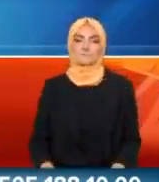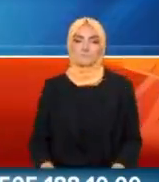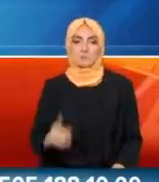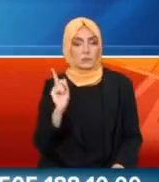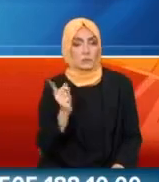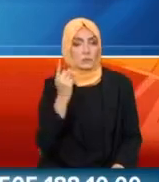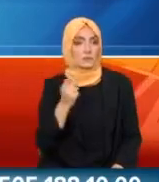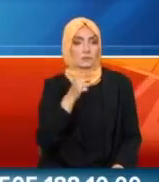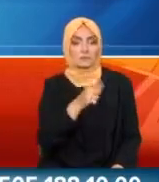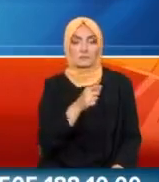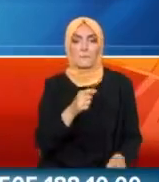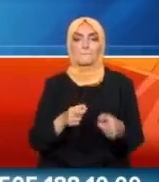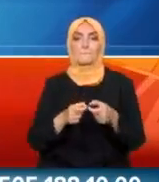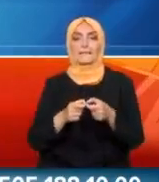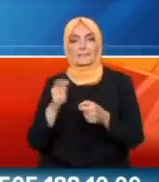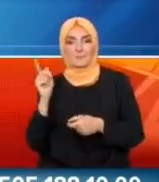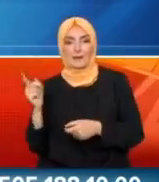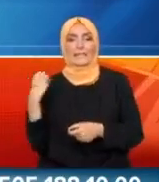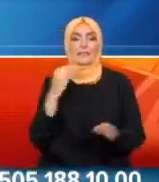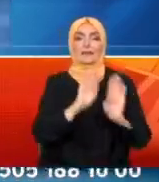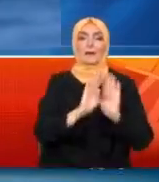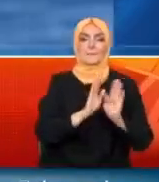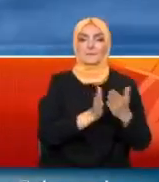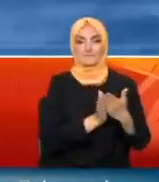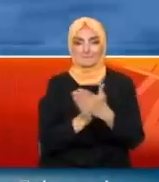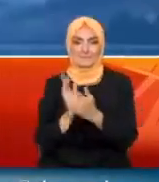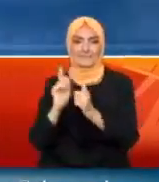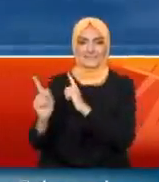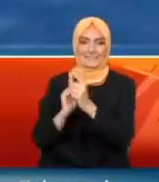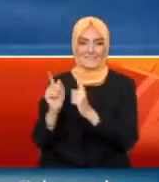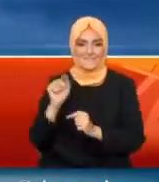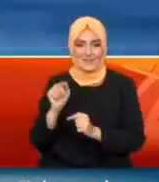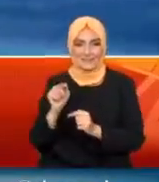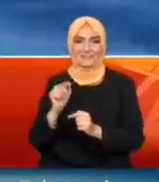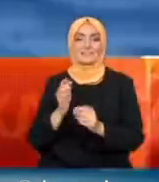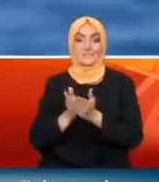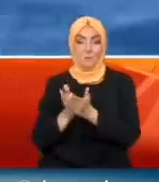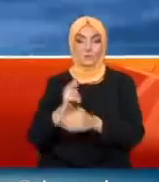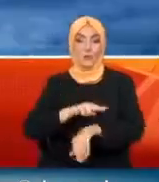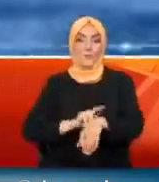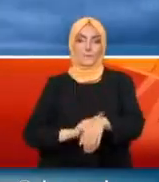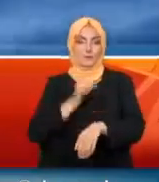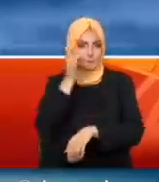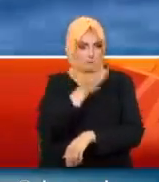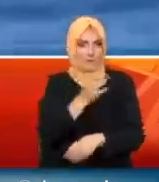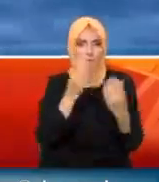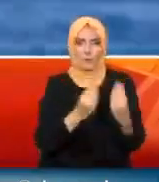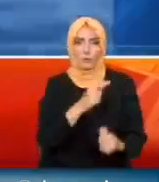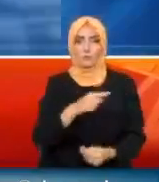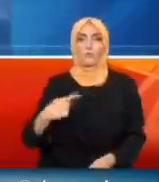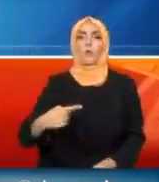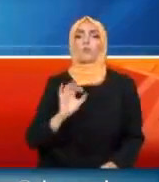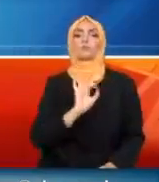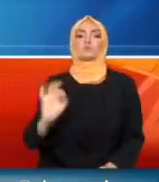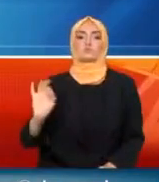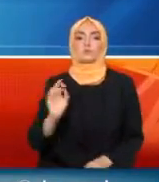Sıra dışı durumu Bandırma Yenikapı seferini yapan feribotun kaptanı fark etti. Kaptan metrelerce ileride motorsuz balıkçı teknesindeki bir